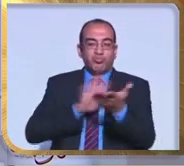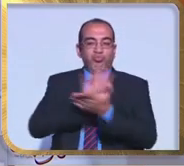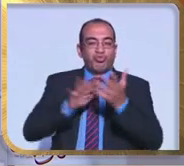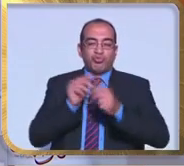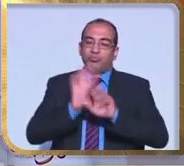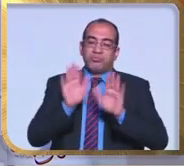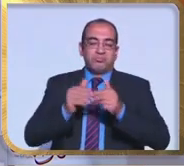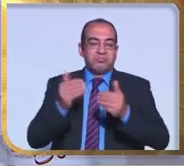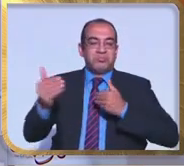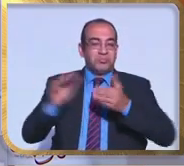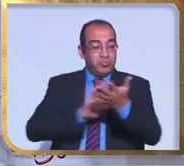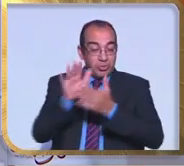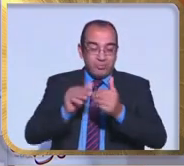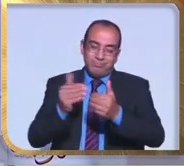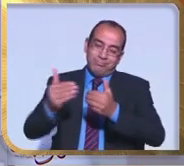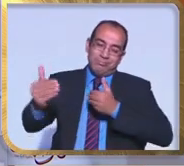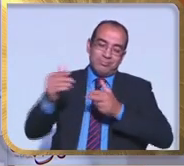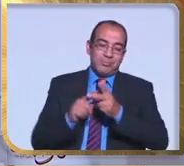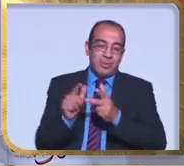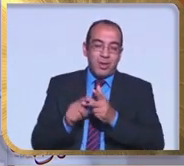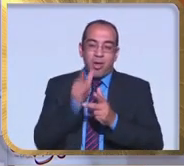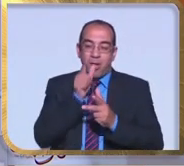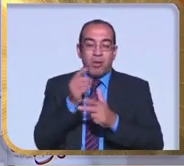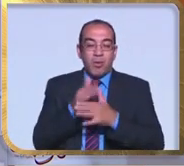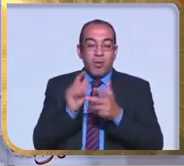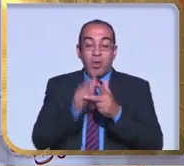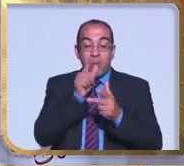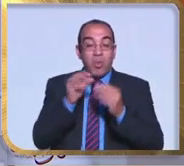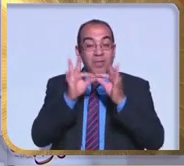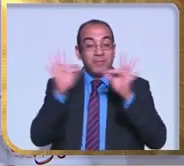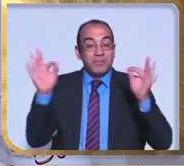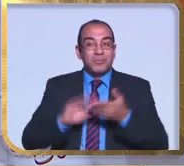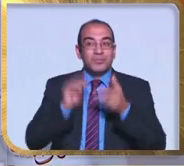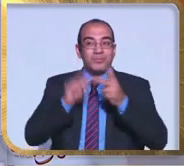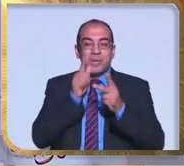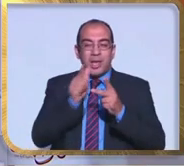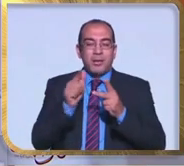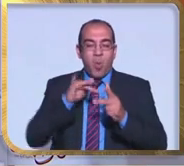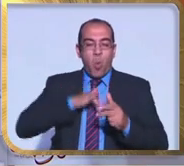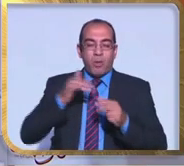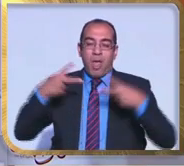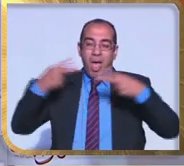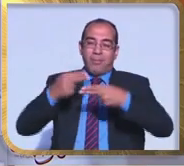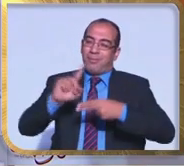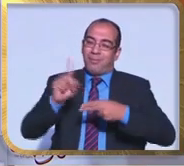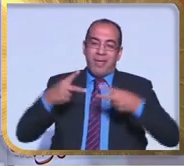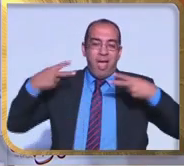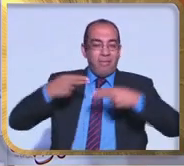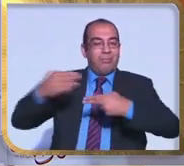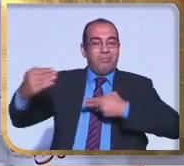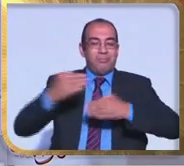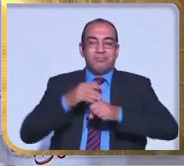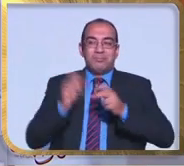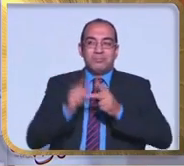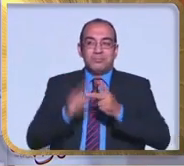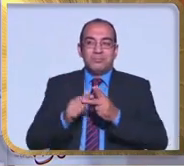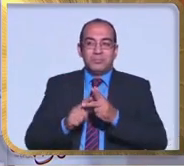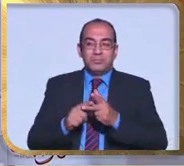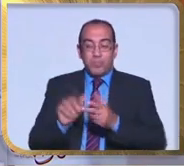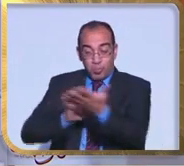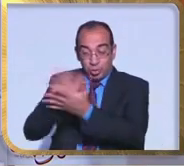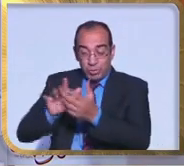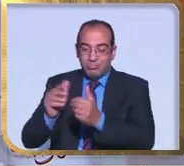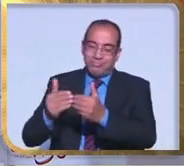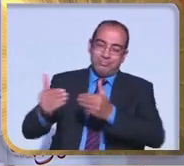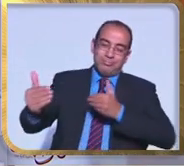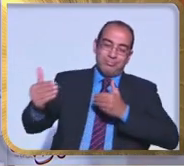ما يؤذيني من هؤلاء الاشخاص. فمعنى كده ان انا ما نويش القطيعة معه، اتجنب الشيء اللي